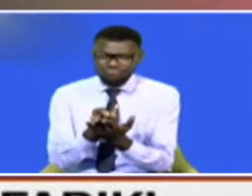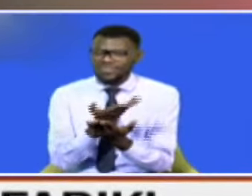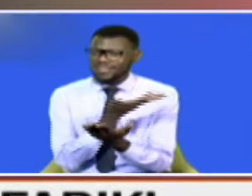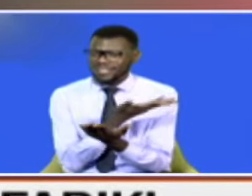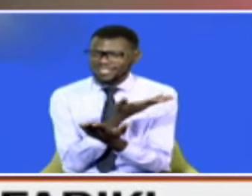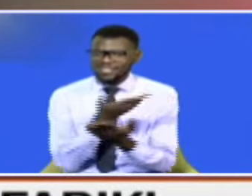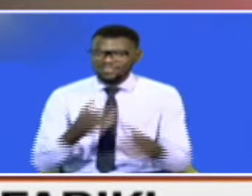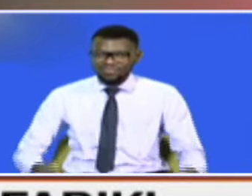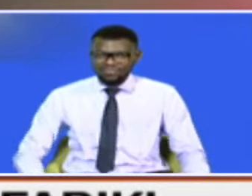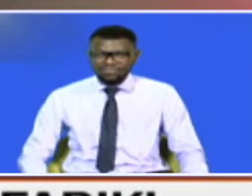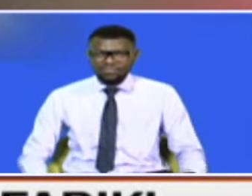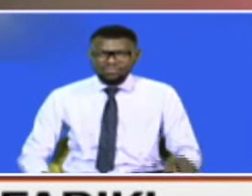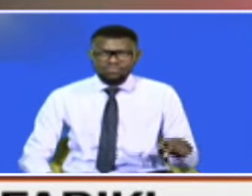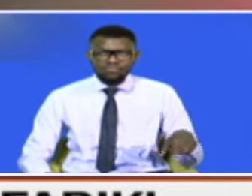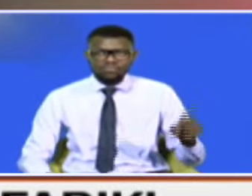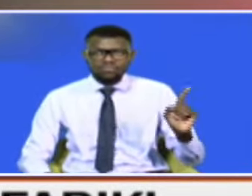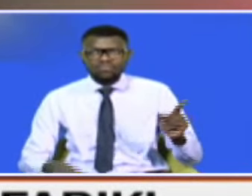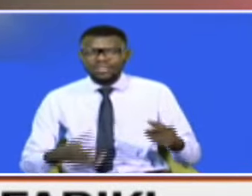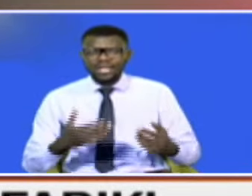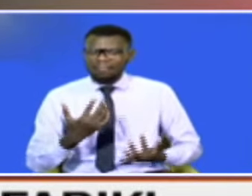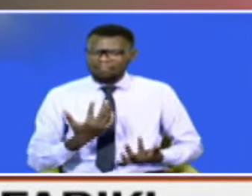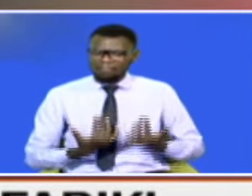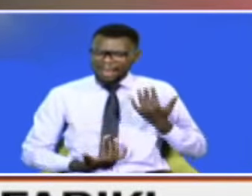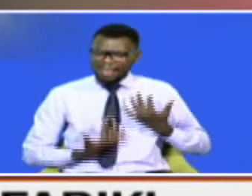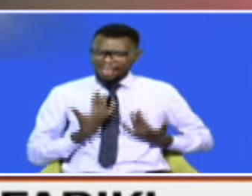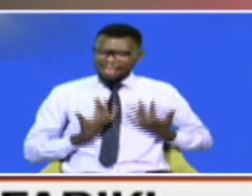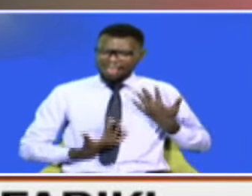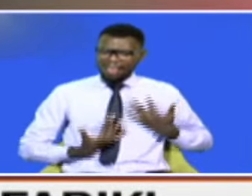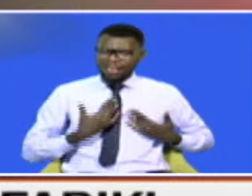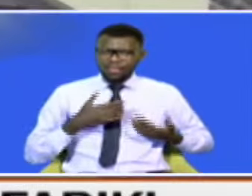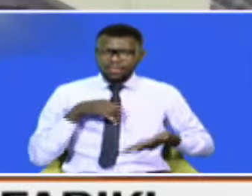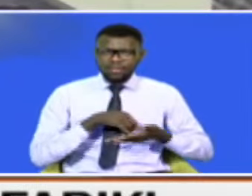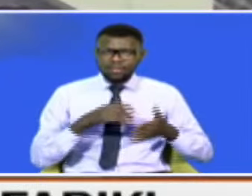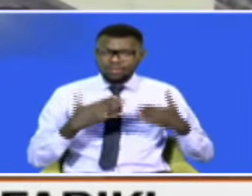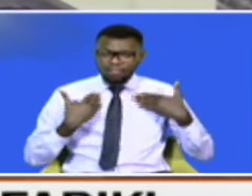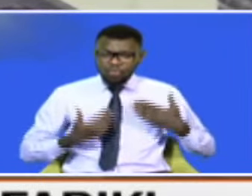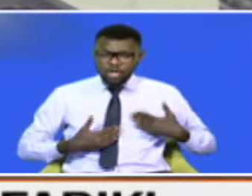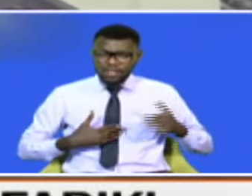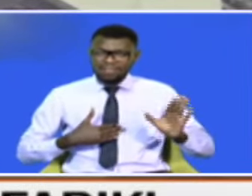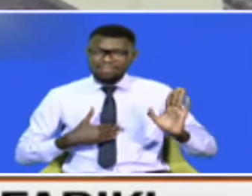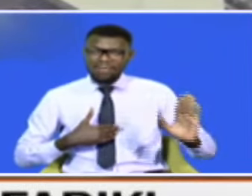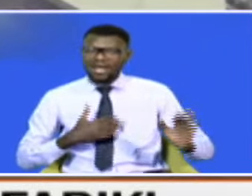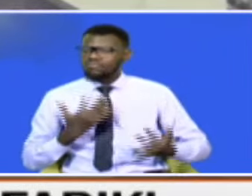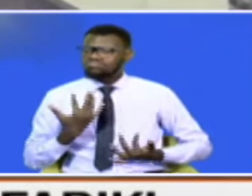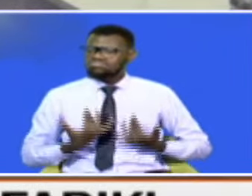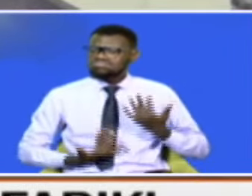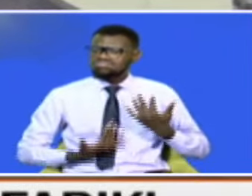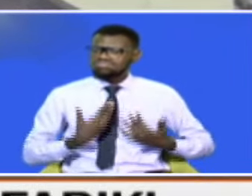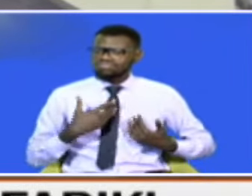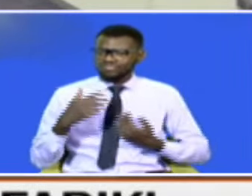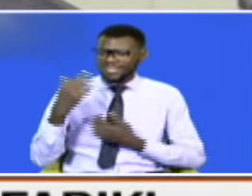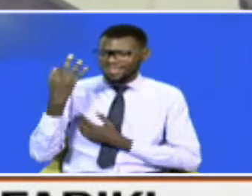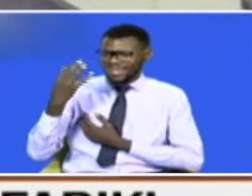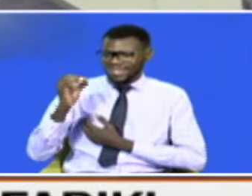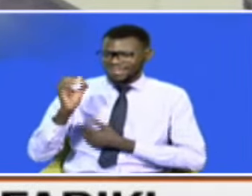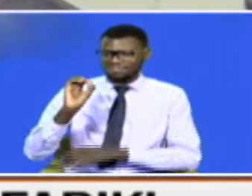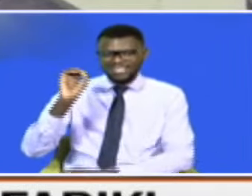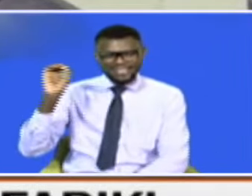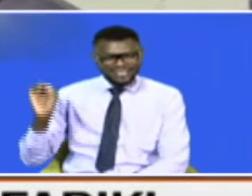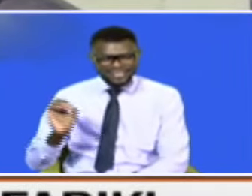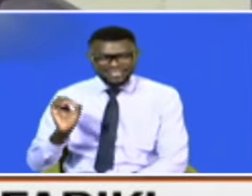matibabu. Marehemu alikuwa anauguza majeraha ya kuchomeka ambapo mwili wake ulikuwa umechomeka kwa